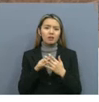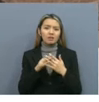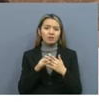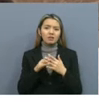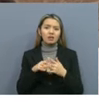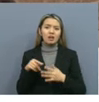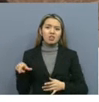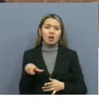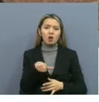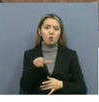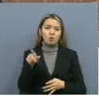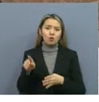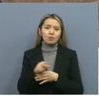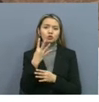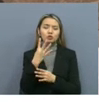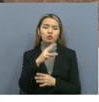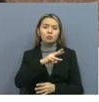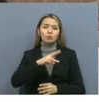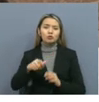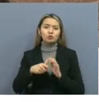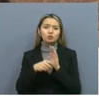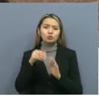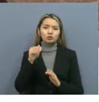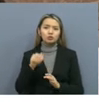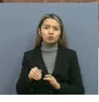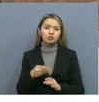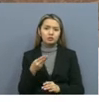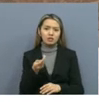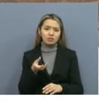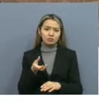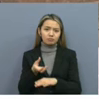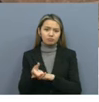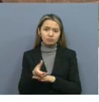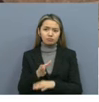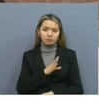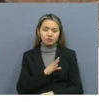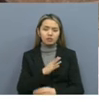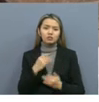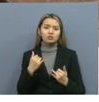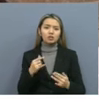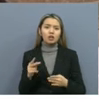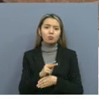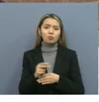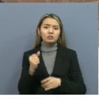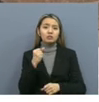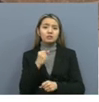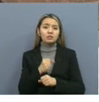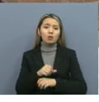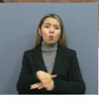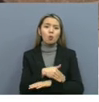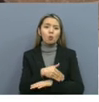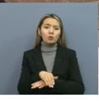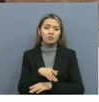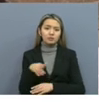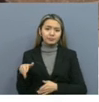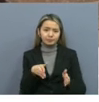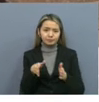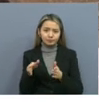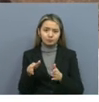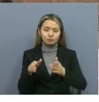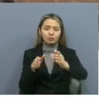оңдауға 4 миллион 600 мың бөліп, ағымды жөнде өткізді ауылдың көшелерінің жолын. Және де